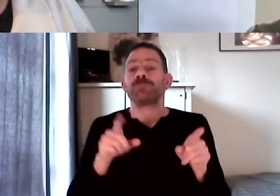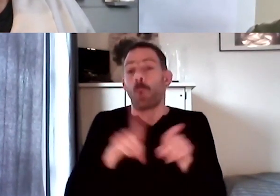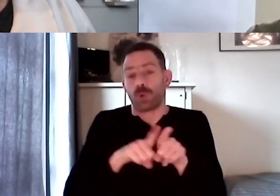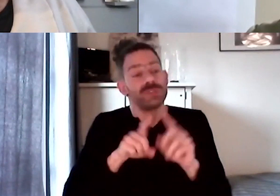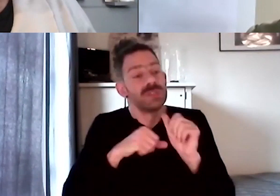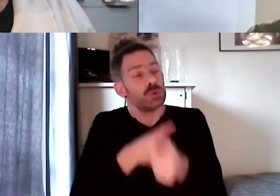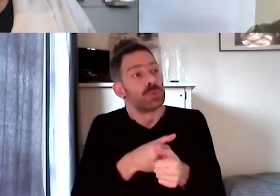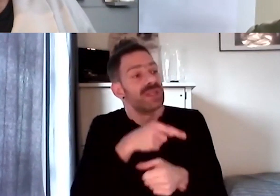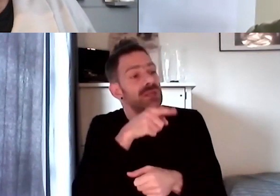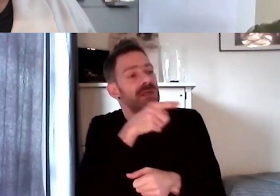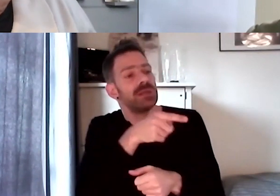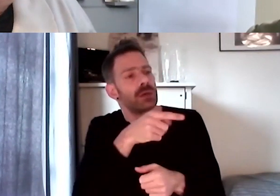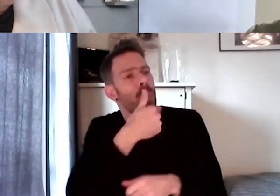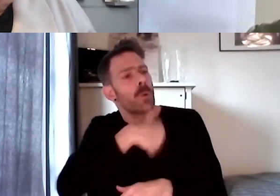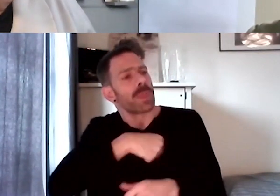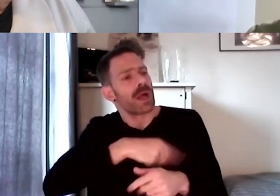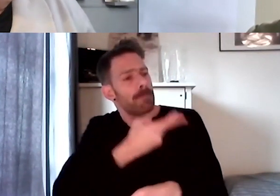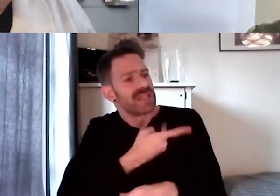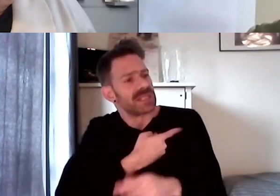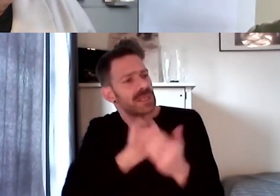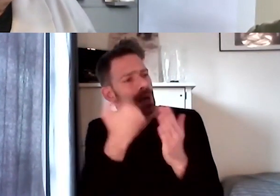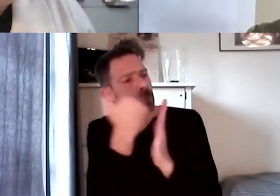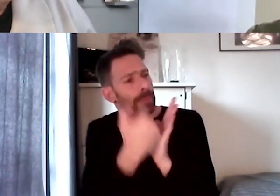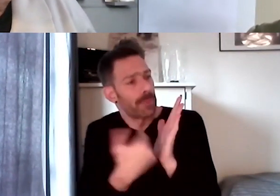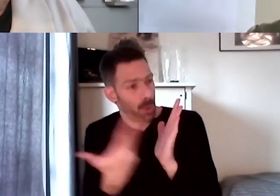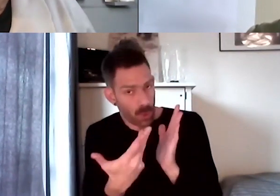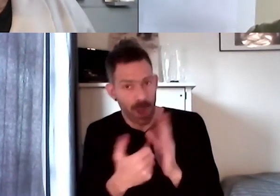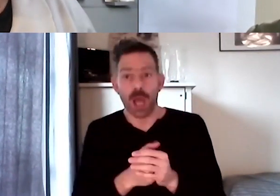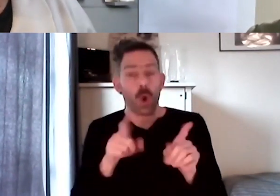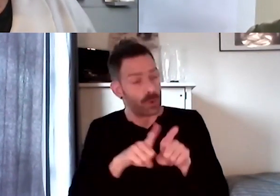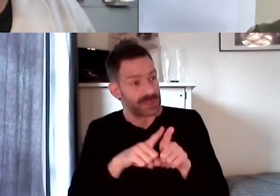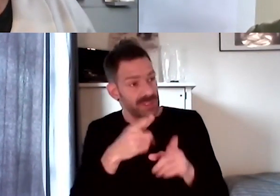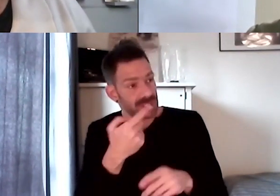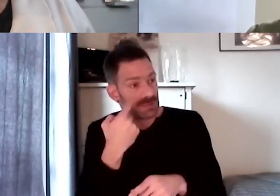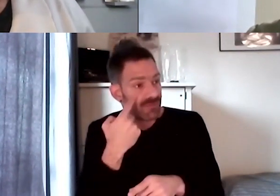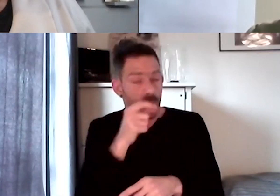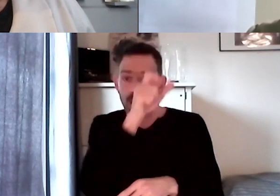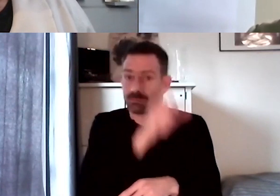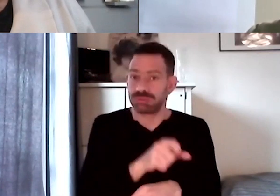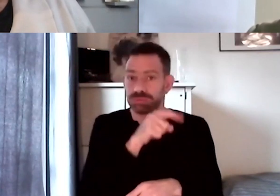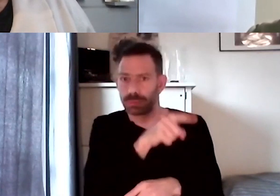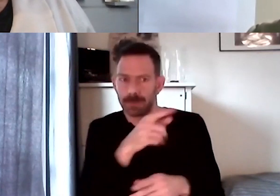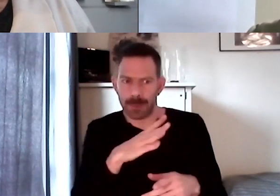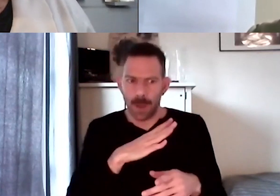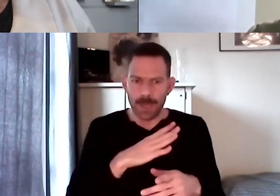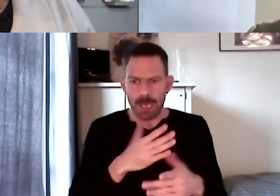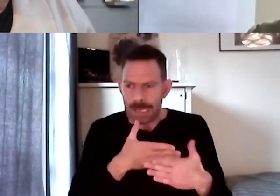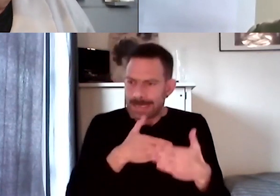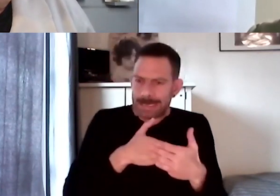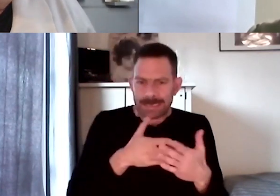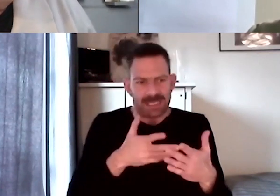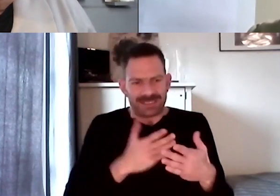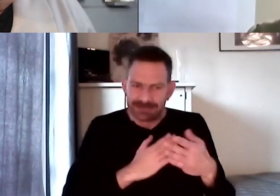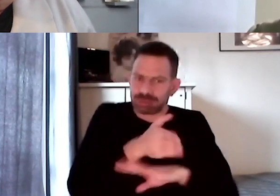médicales, des limitations, de la résilience de la personne, ça c'est dans l'écoute. Et moi je dirais,